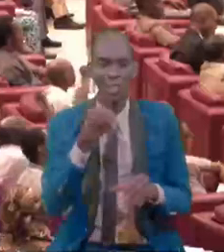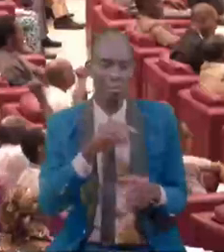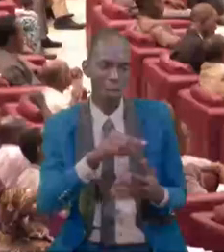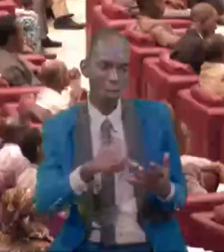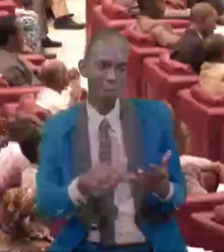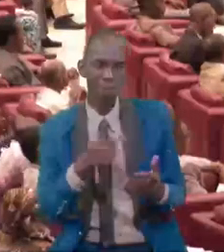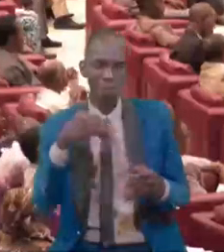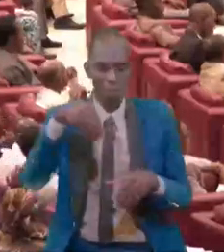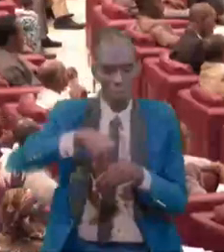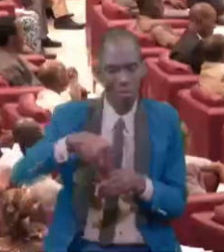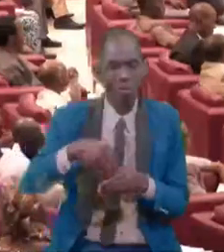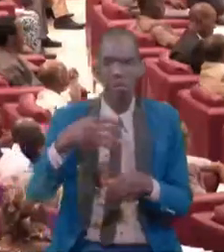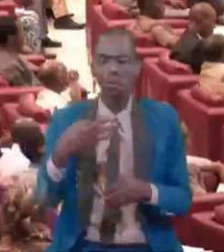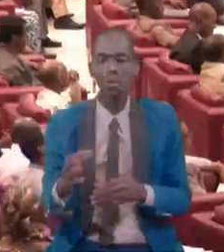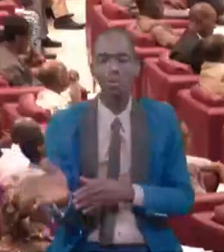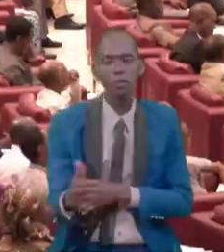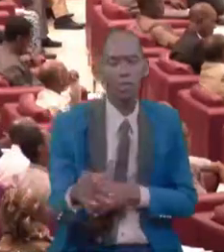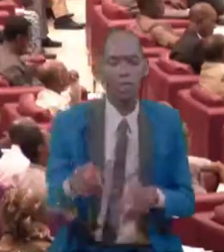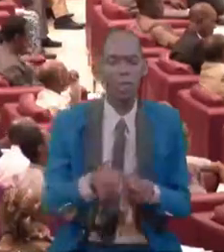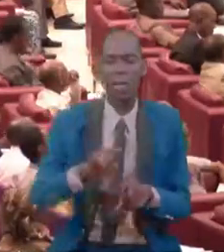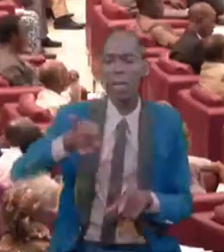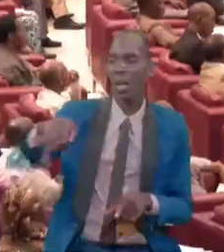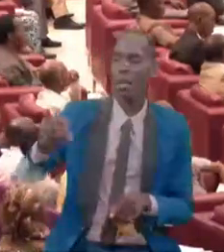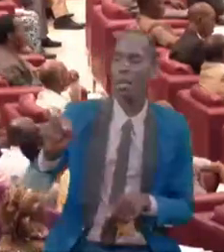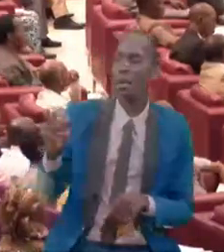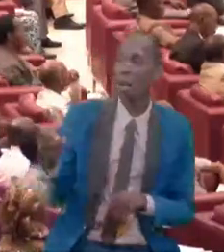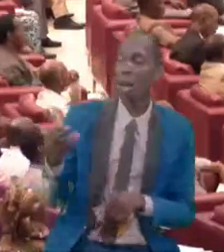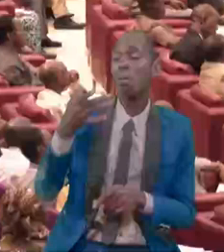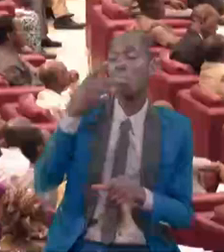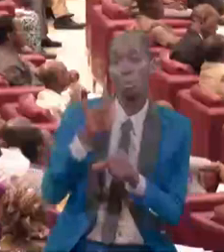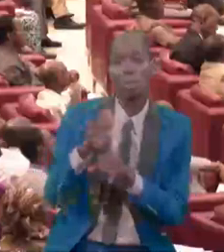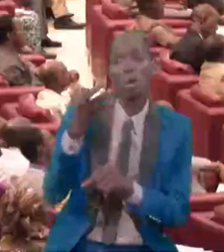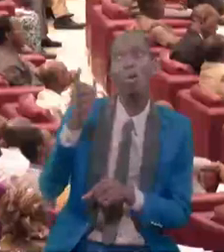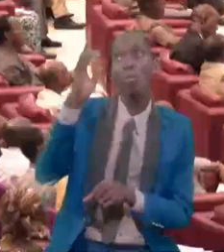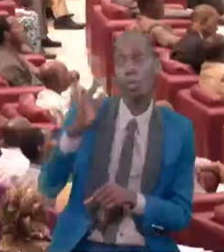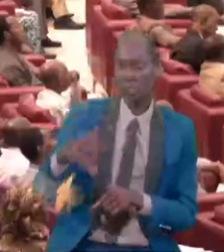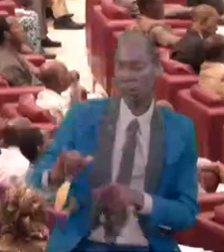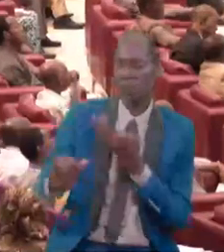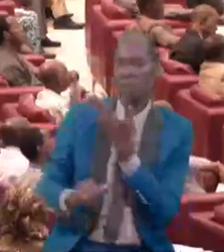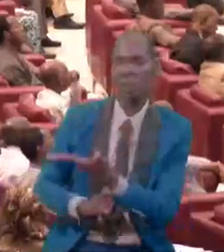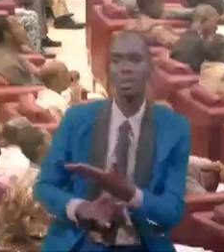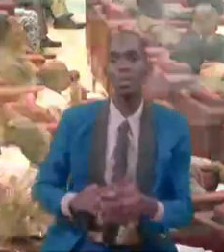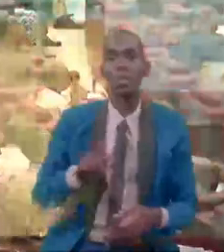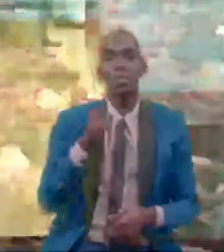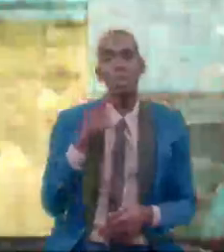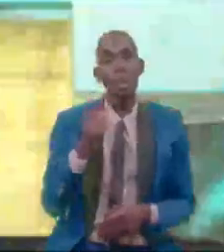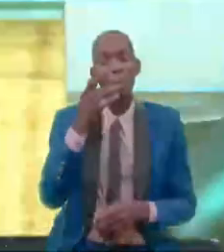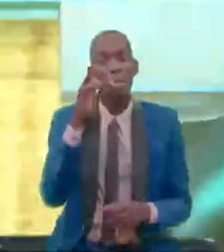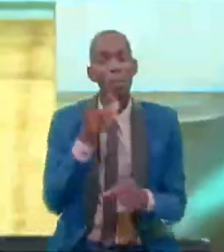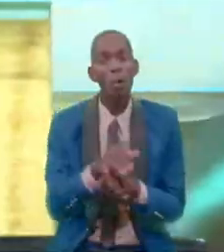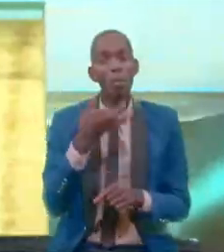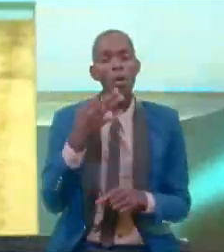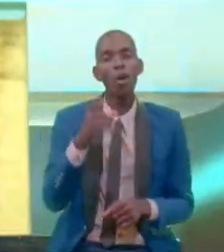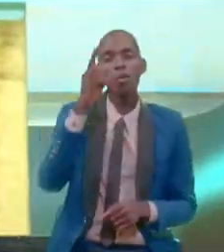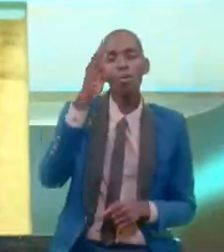comme Jonas, la promesse de Dieu vous atteindra là-bas. Vous pouvez vous trouver sur la montagne de Morija, la promesse de Dieu vous atteindra là-bas.